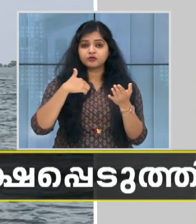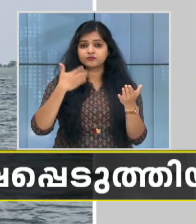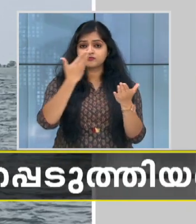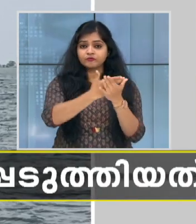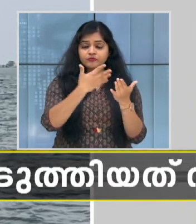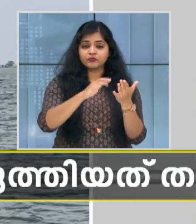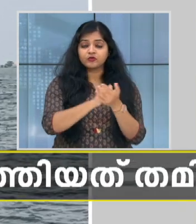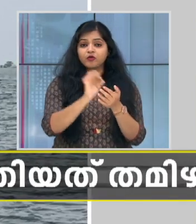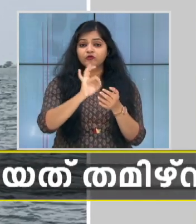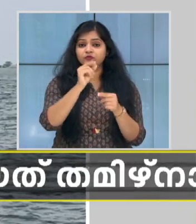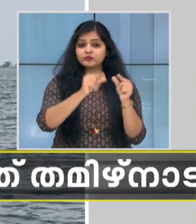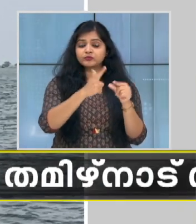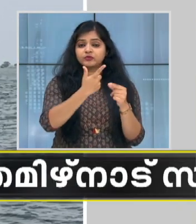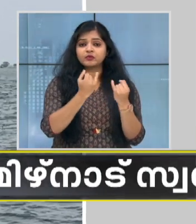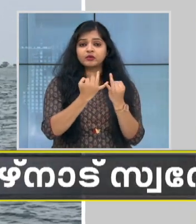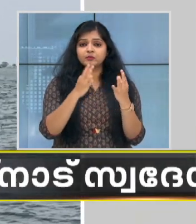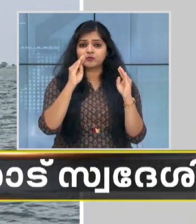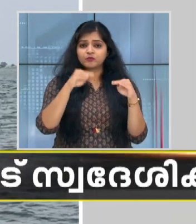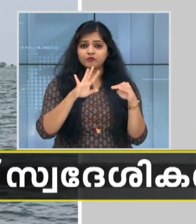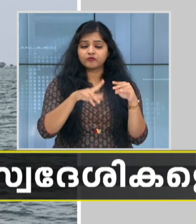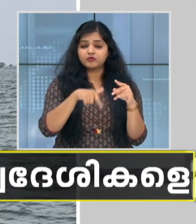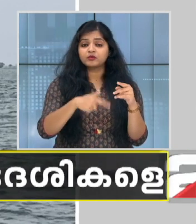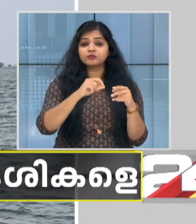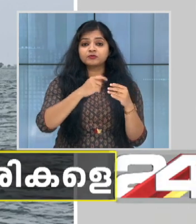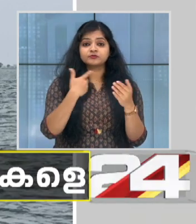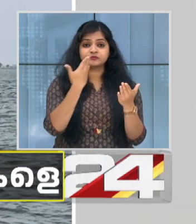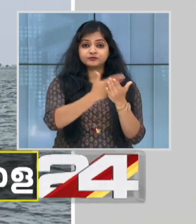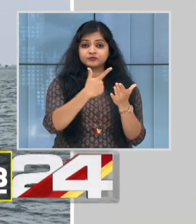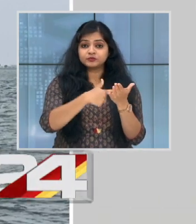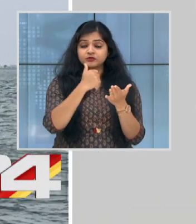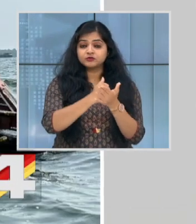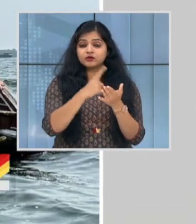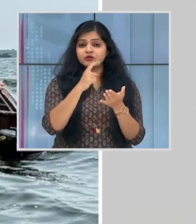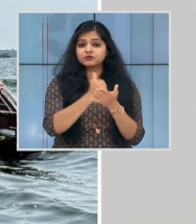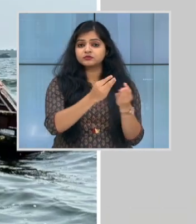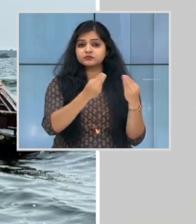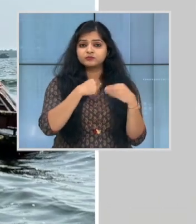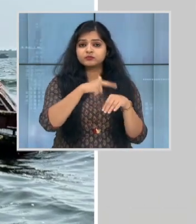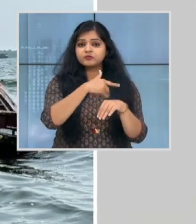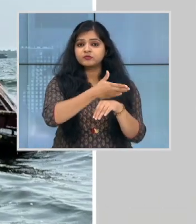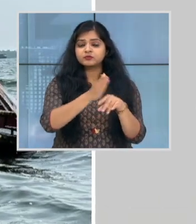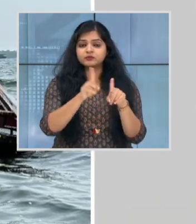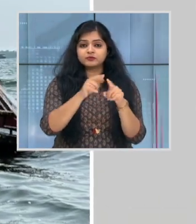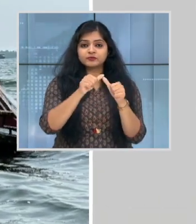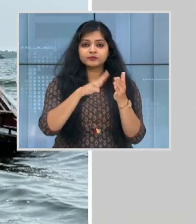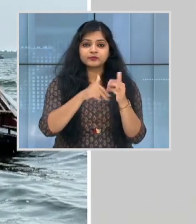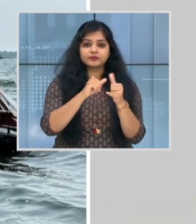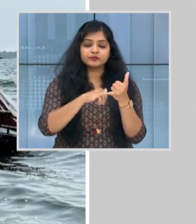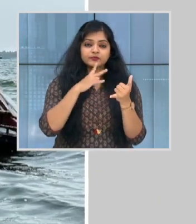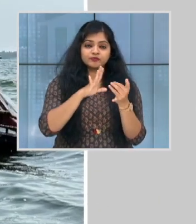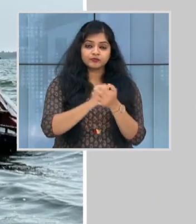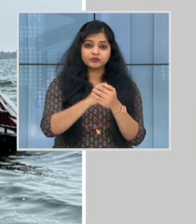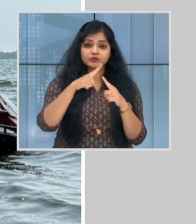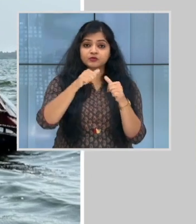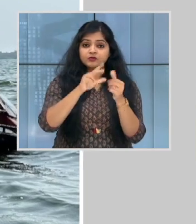ഉദ്യോഗസ്ഥരുടെ എണ്ണത്തിൽ കുറവ്, ക്ഷാമം ഉള്ളതുകൊണ്ട് അവിടെ നിന്നും ഇത് പാസ്സായി ലഭിച്ചിട്ടില്ലെന്നാണ് ഈ അനസ് നിലവിൽ അറിയിക്കുന്നത്. താനൂർ ബോട്ട് ദുരന്തത്തിന്റെ